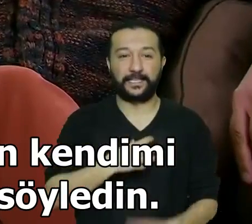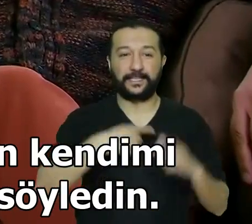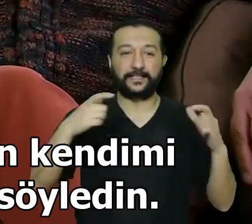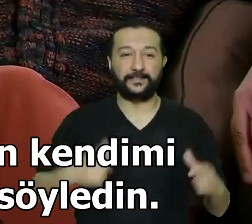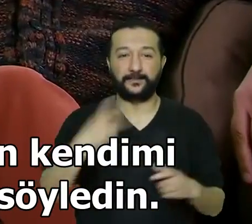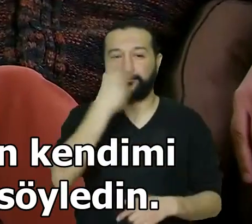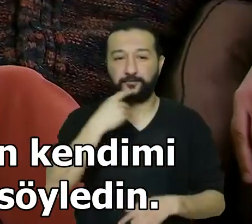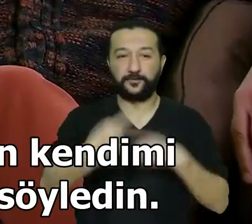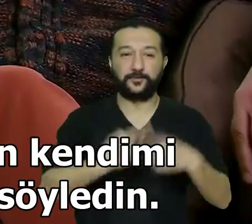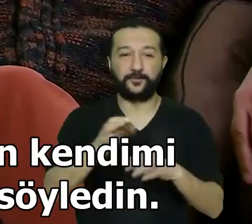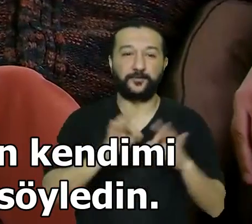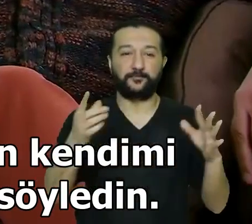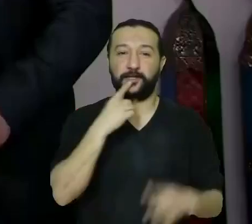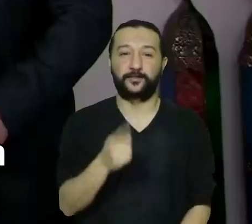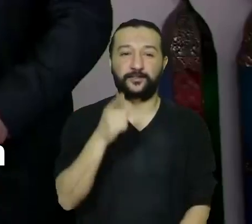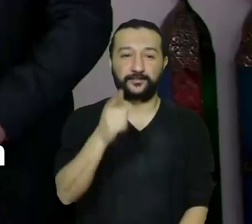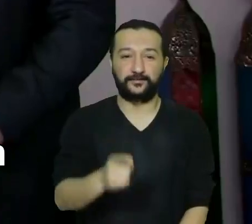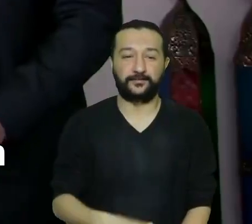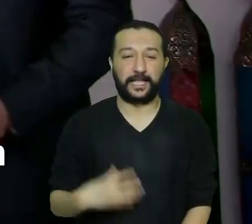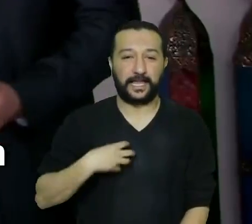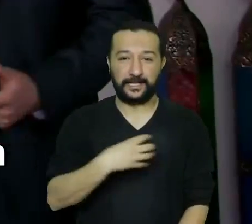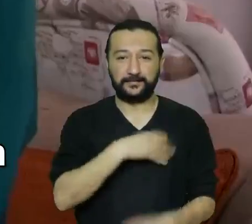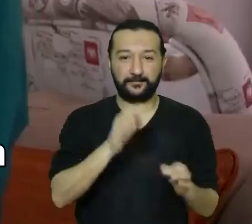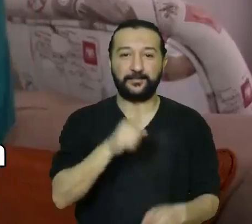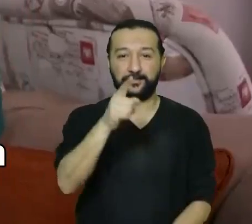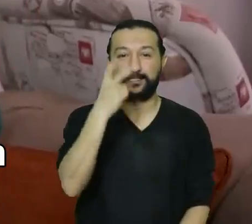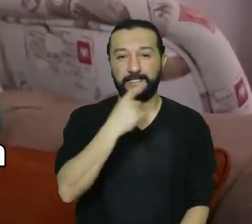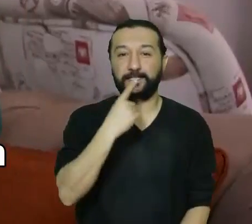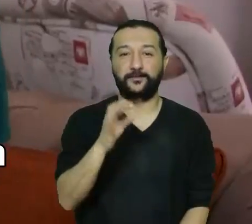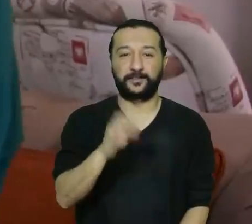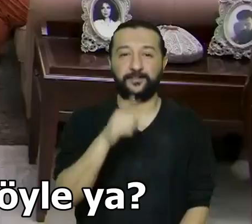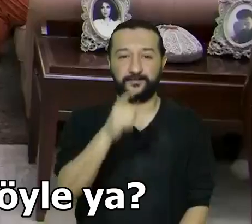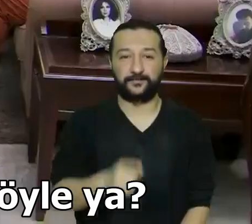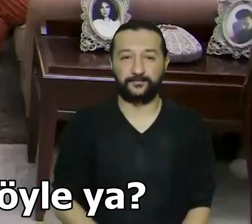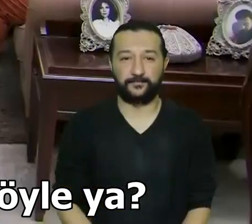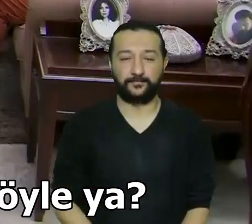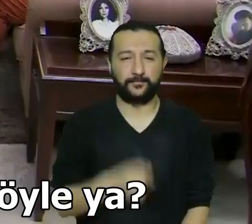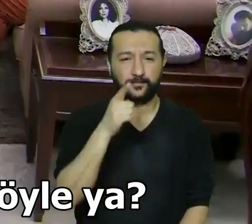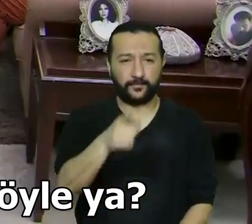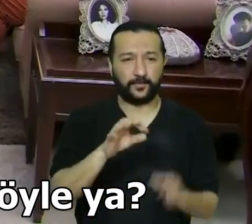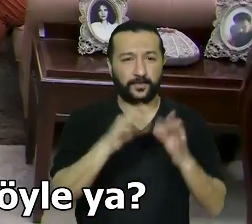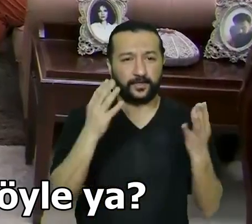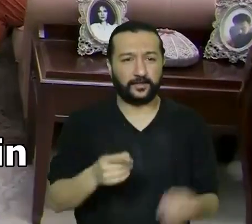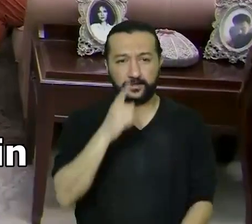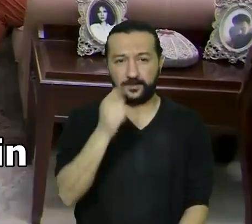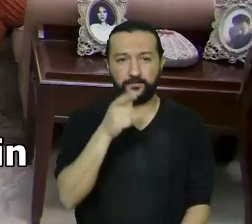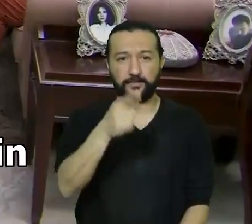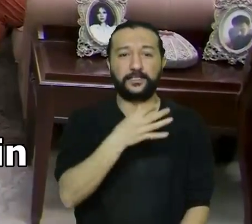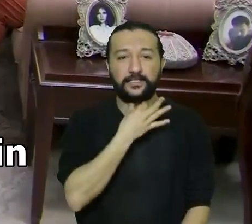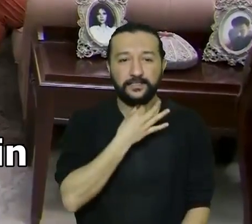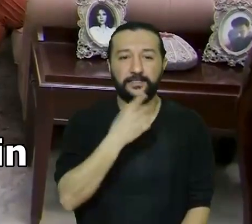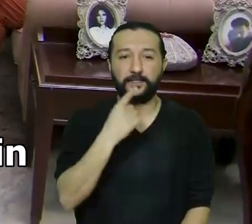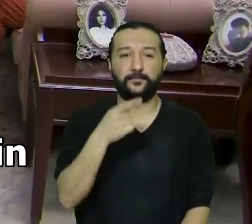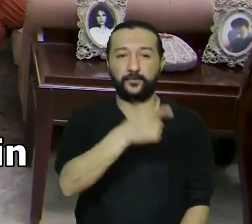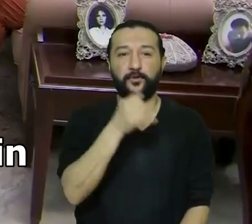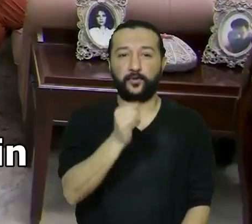müziğin akışına bıraktım. Harika söyledin. Anneciğim zaten Nurhan çok güzel şarkı söyler. Bu nedir Allah aşkına böyle ya? Rica